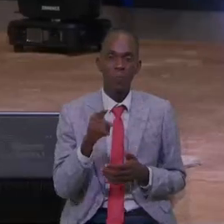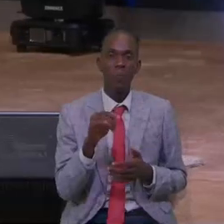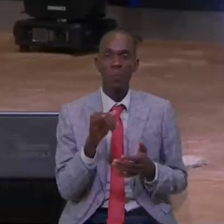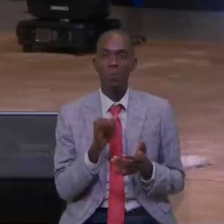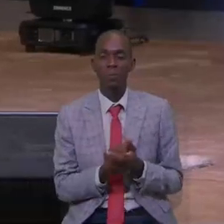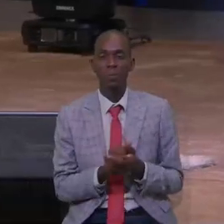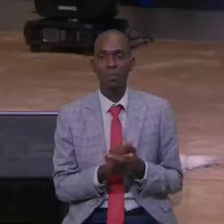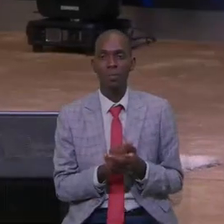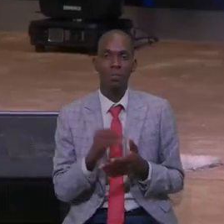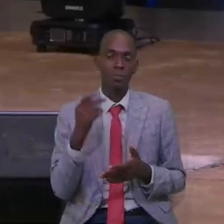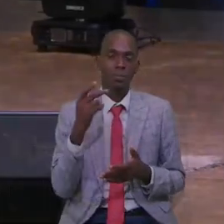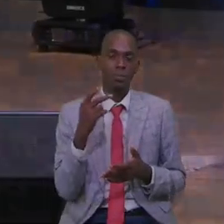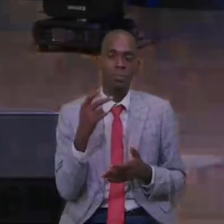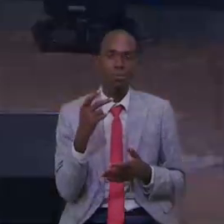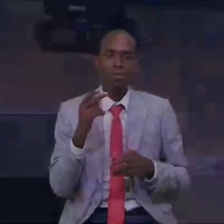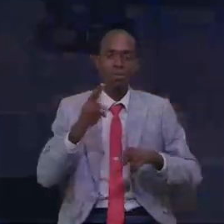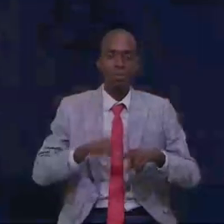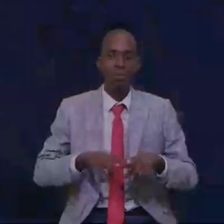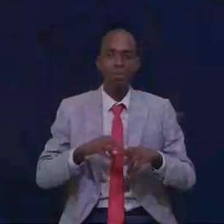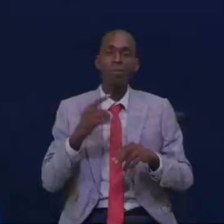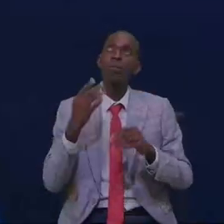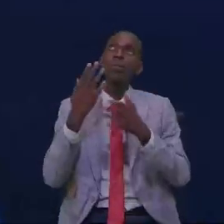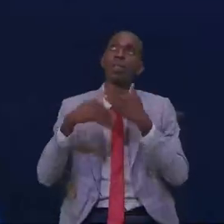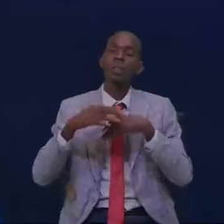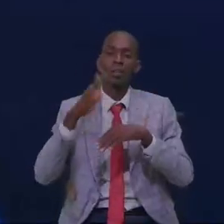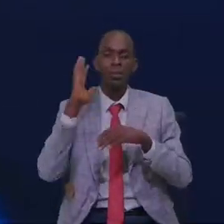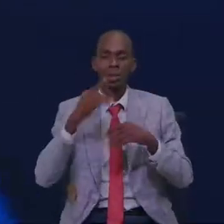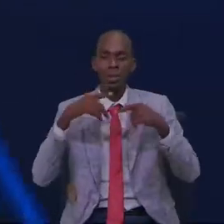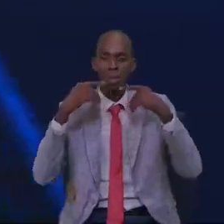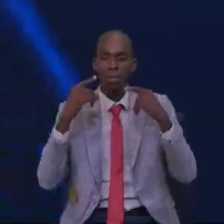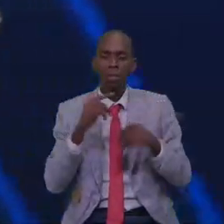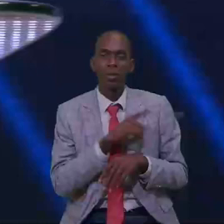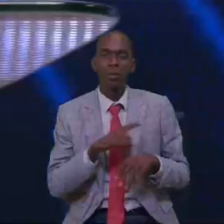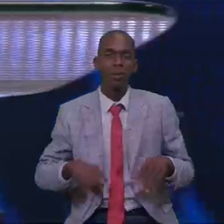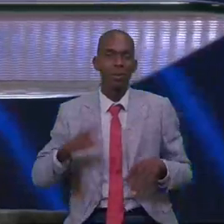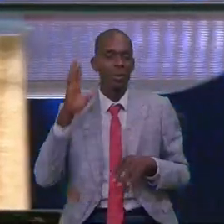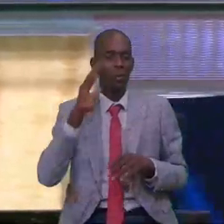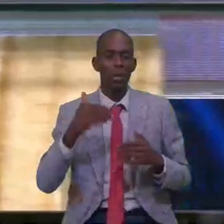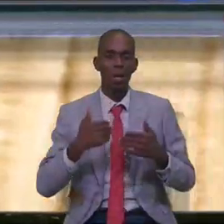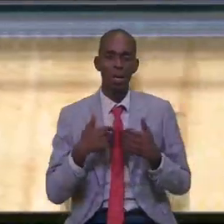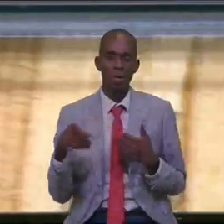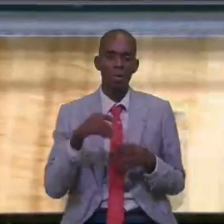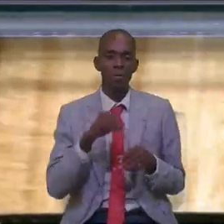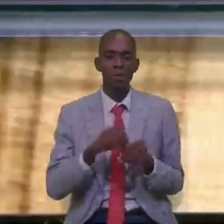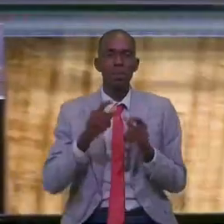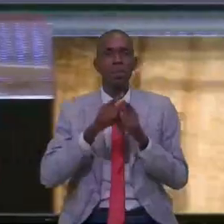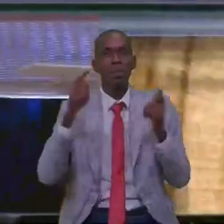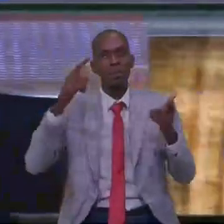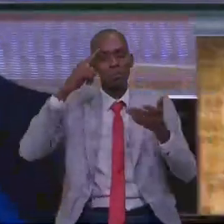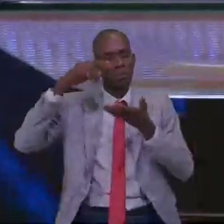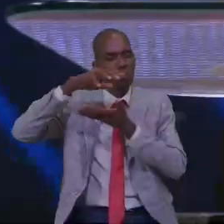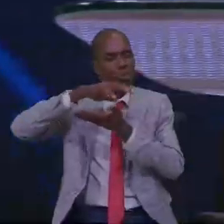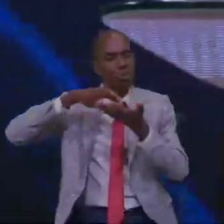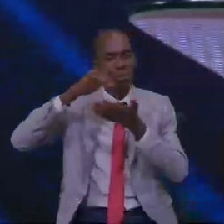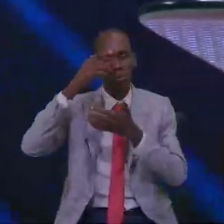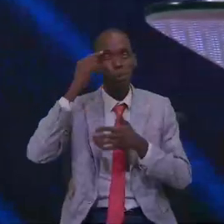cieux rit, le Seigneur se moque d'eux. Pourquoi? Parce que Dieu sait,